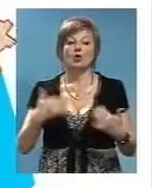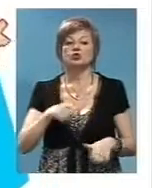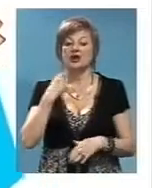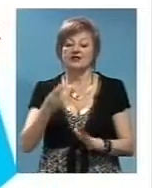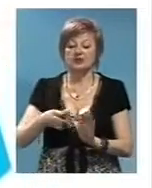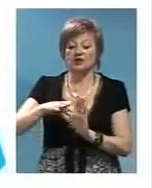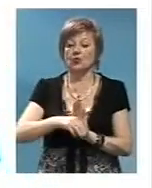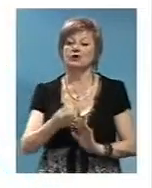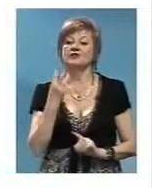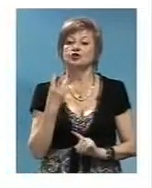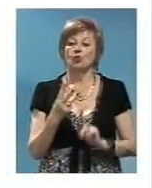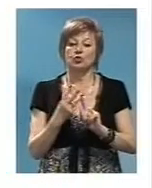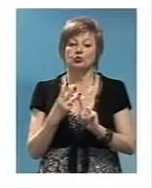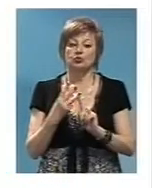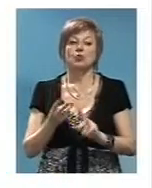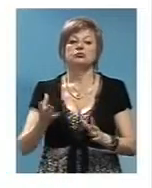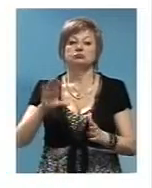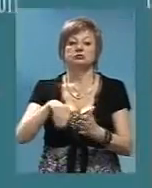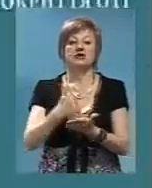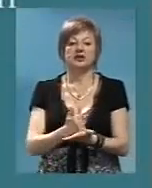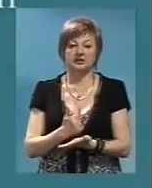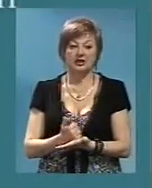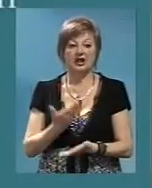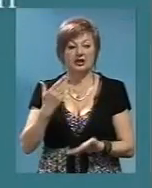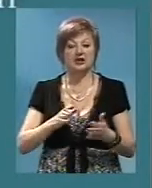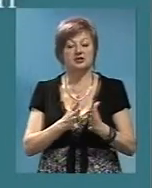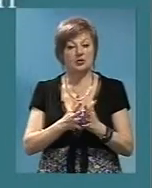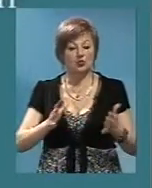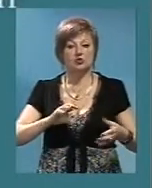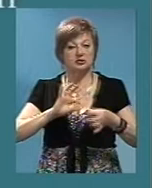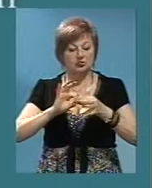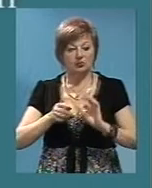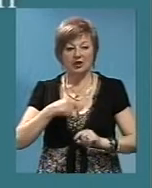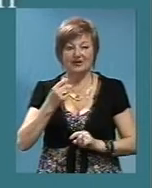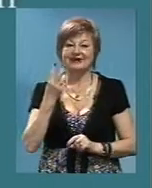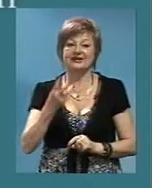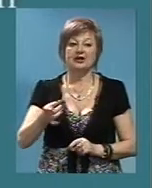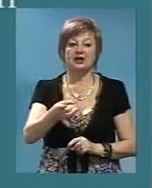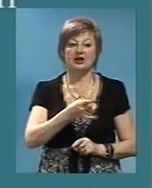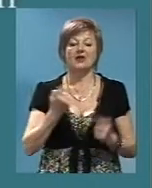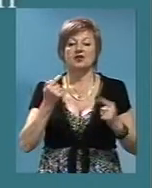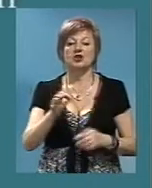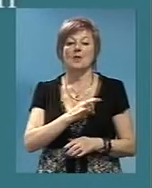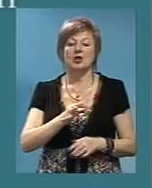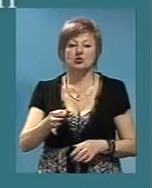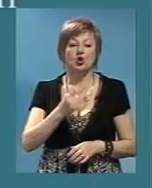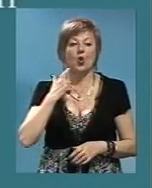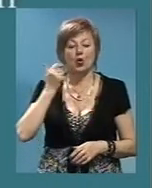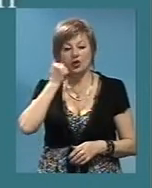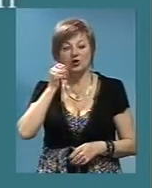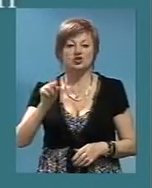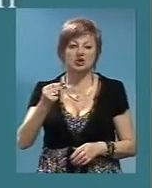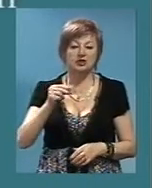входить у трійку лідерів. Якщо говорити більш конкретно, три райони, а саме Великобілозерський, Оріхівський,